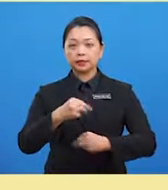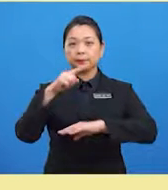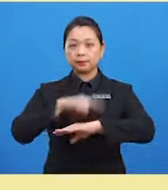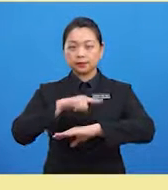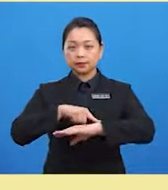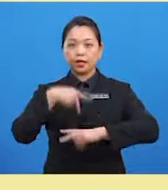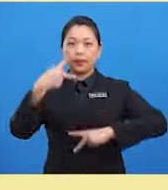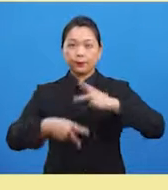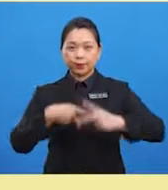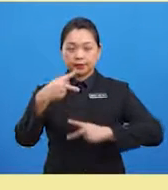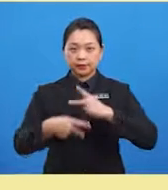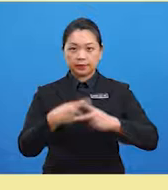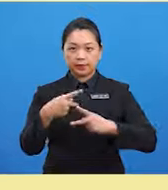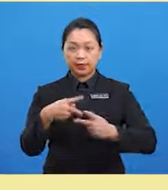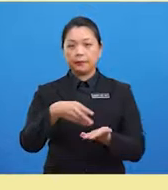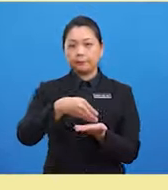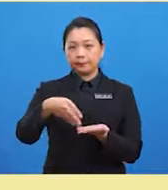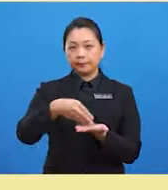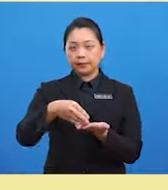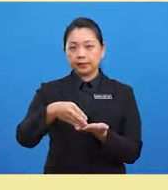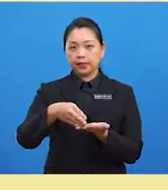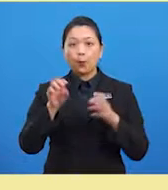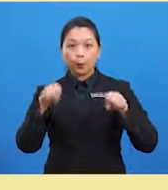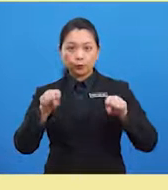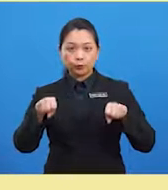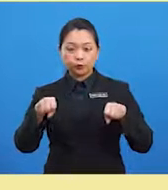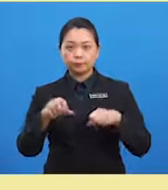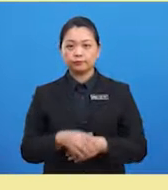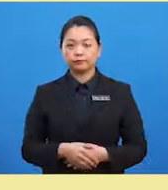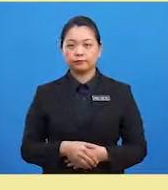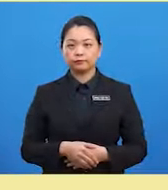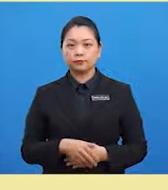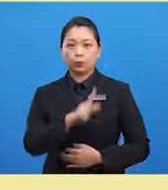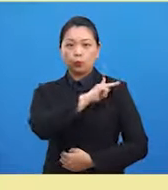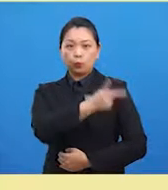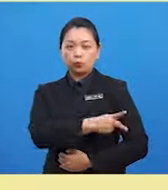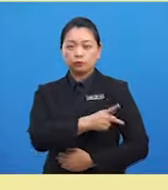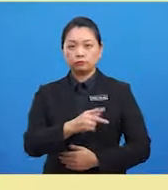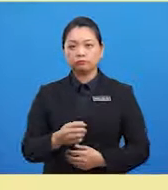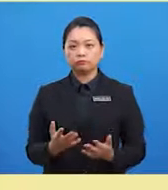dalam proses pembelian motosikal berkuasa besar.